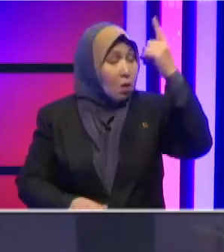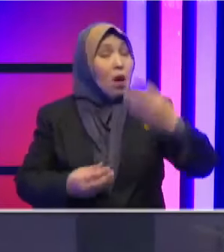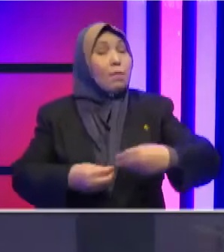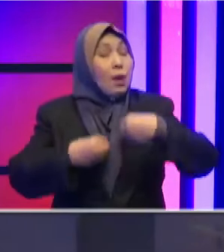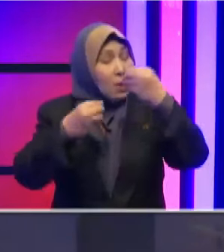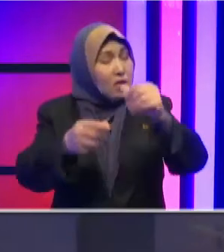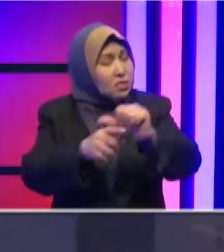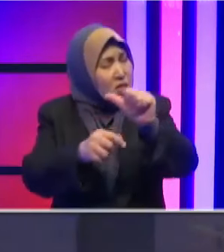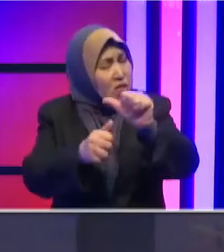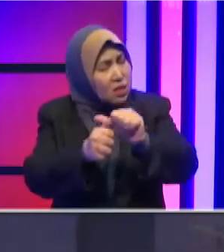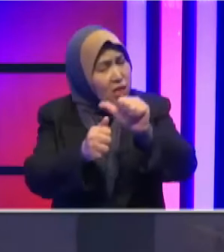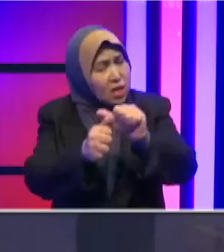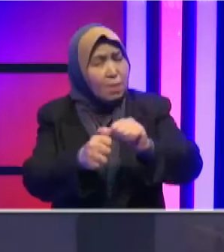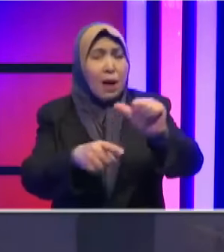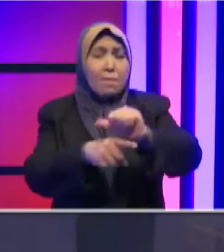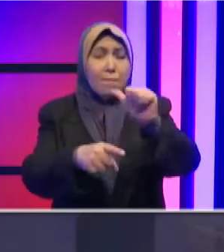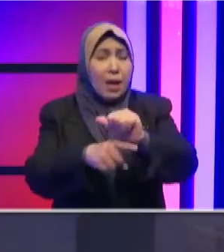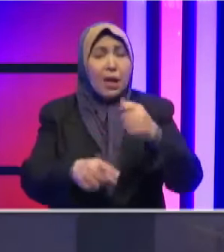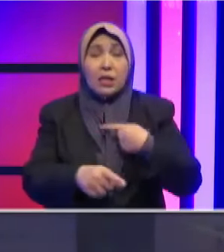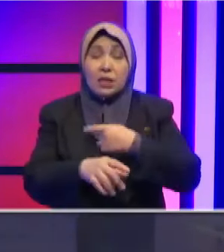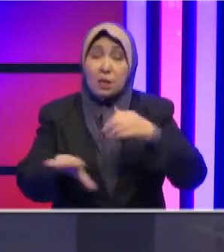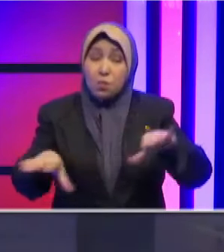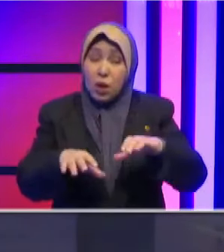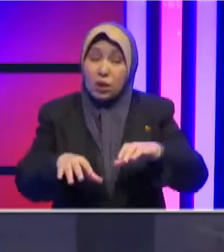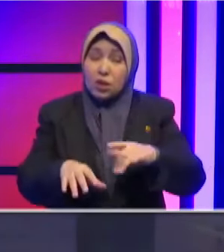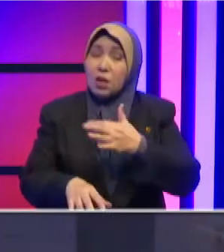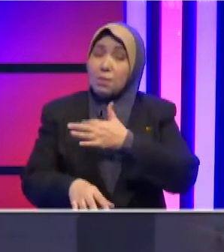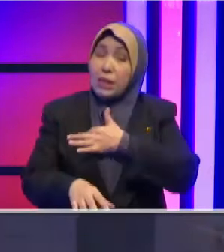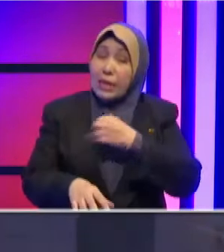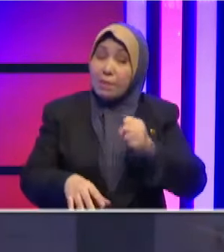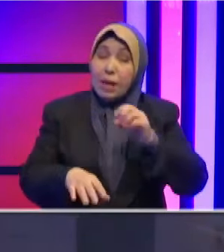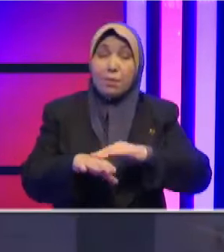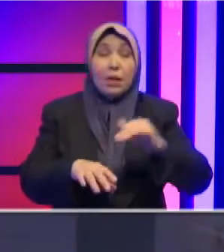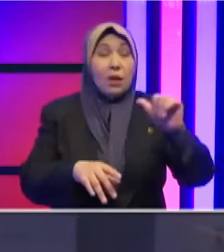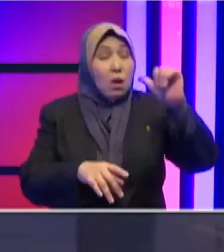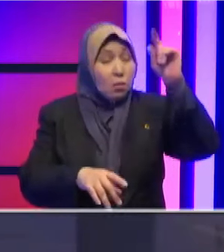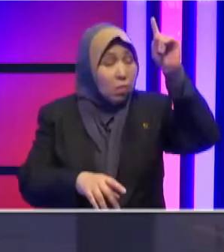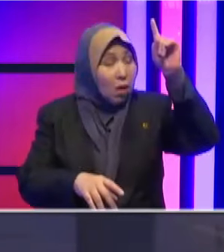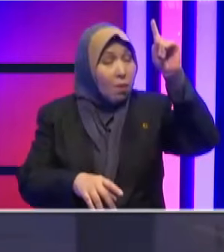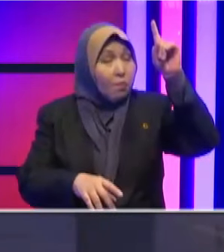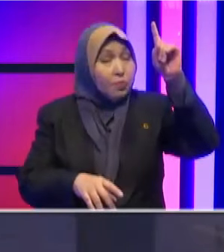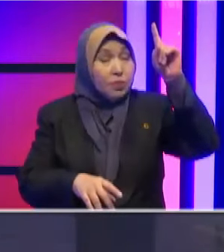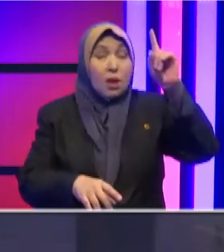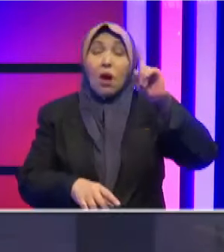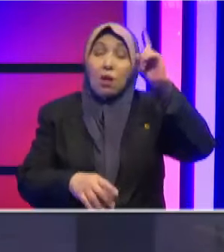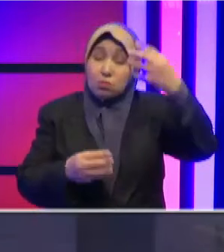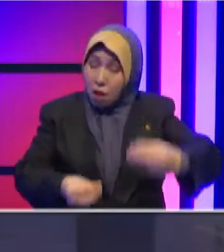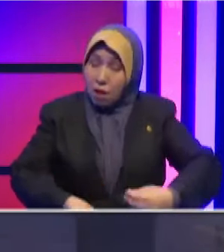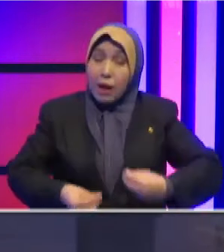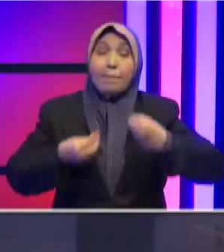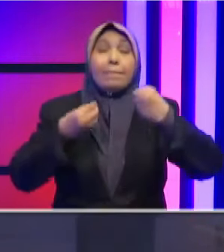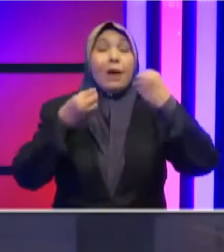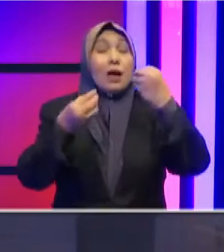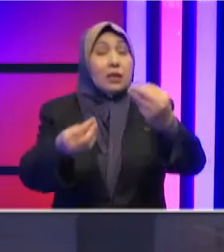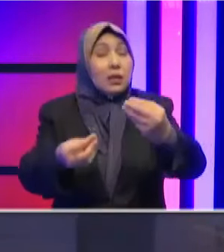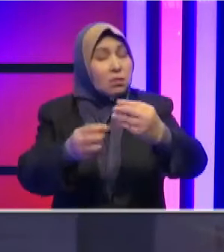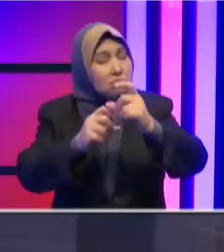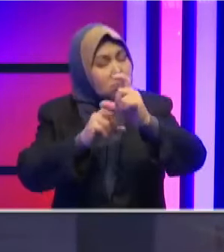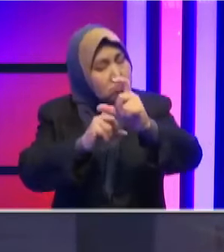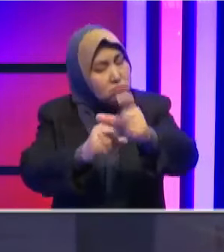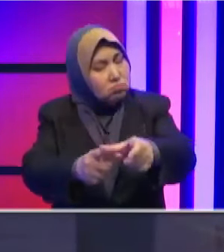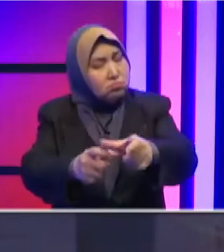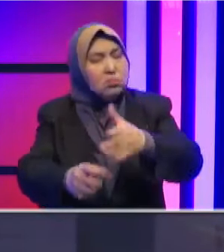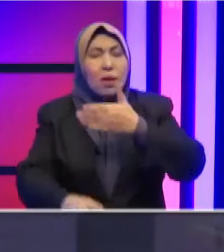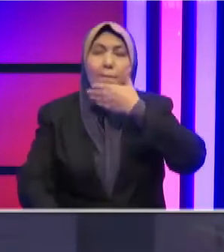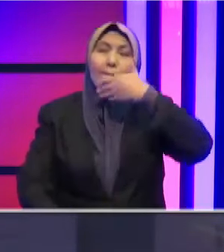setiap amal ibadah yang kita lakukan dalam keadaan kita beriman kepada Allah Subhanahu yang ada Allah akan memberikan ganjaran yang